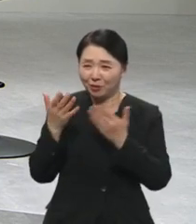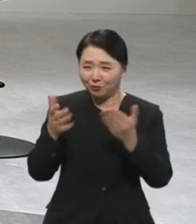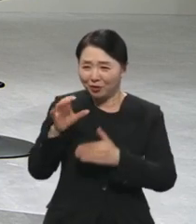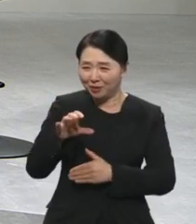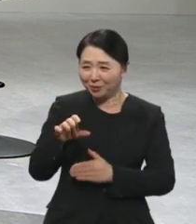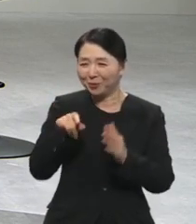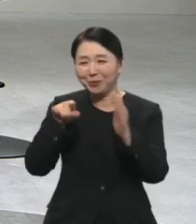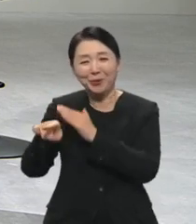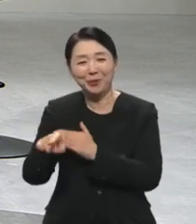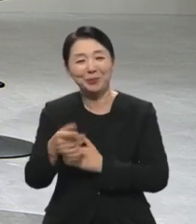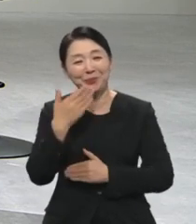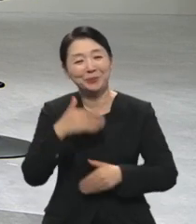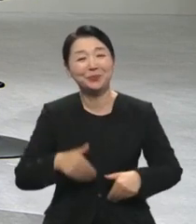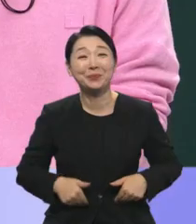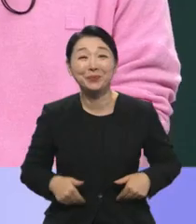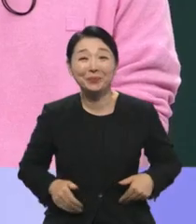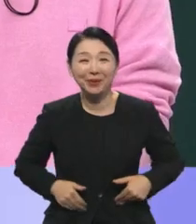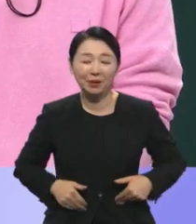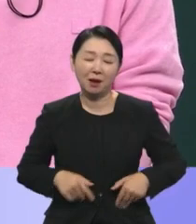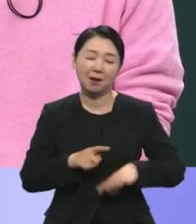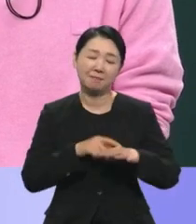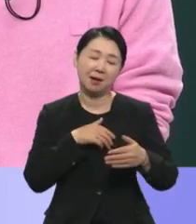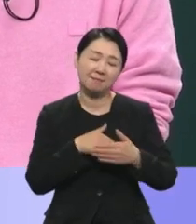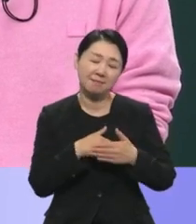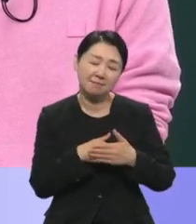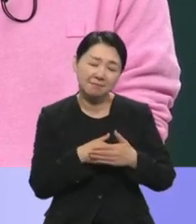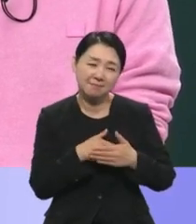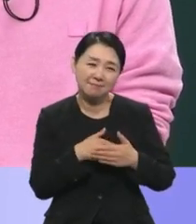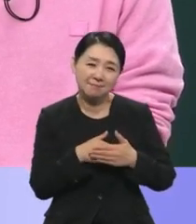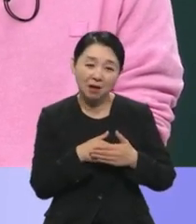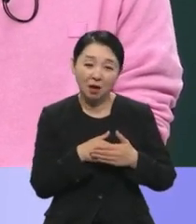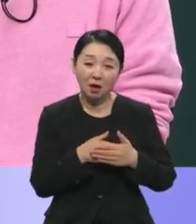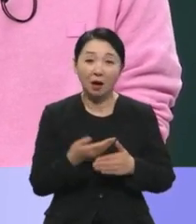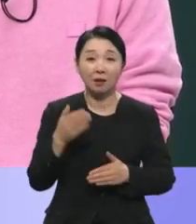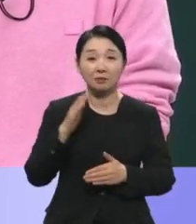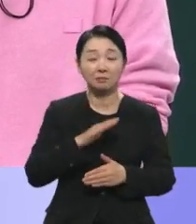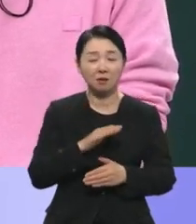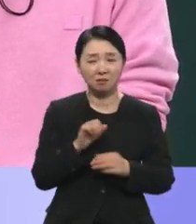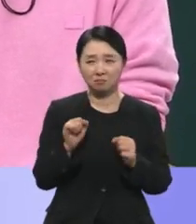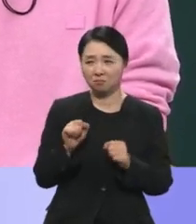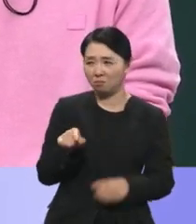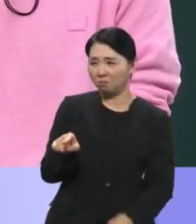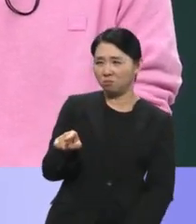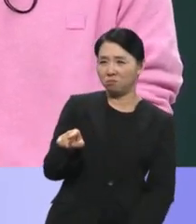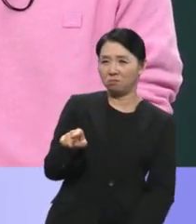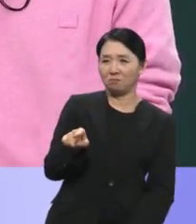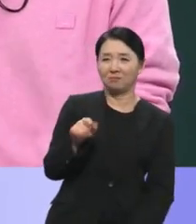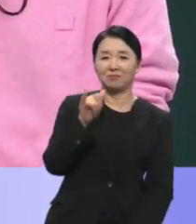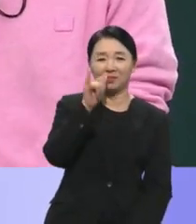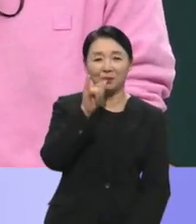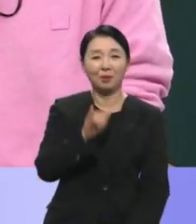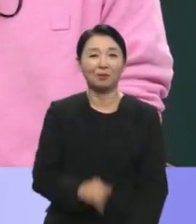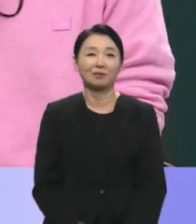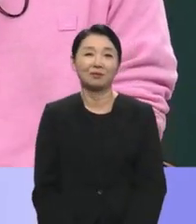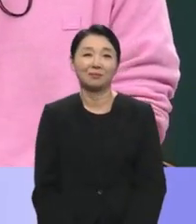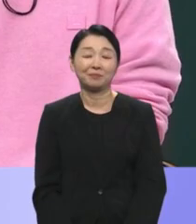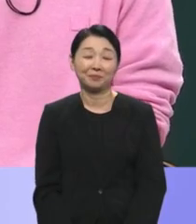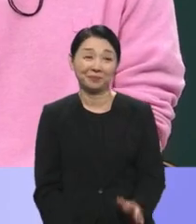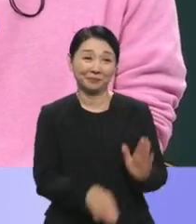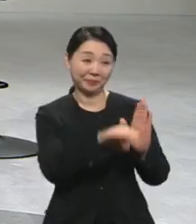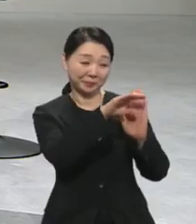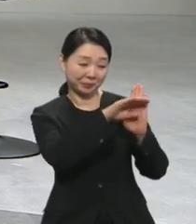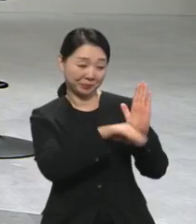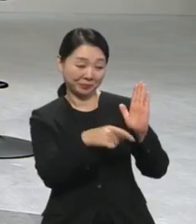못 지나치죠 그런데이 설레는 마음에 찬물을 끼우는 소식이 좀 있어서 전해드려야 될 것 같은데 자 메뉴판을 하나